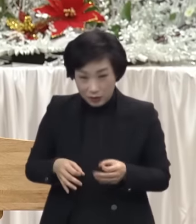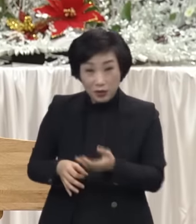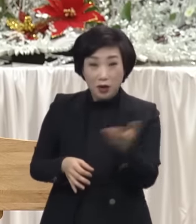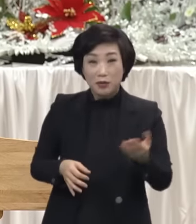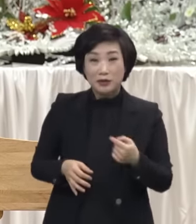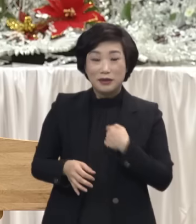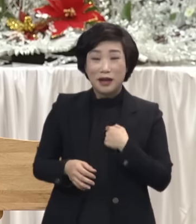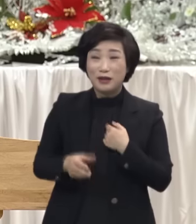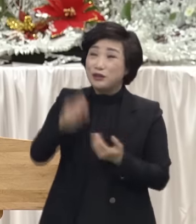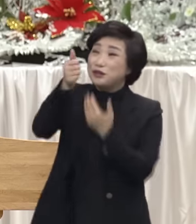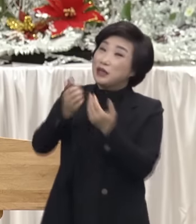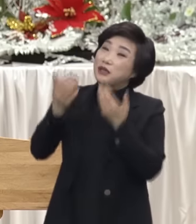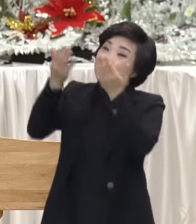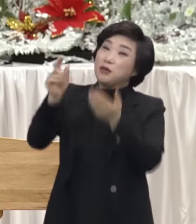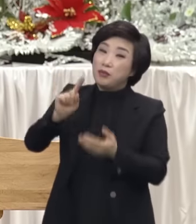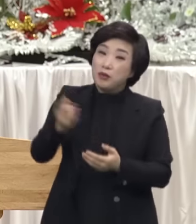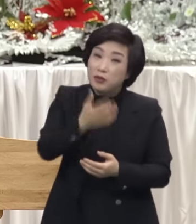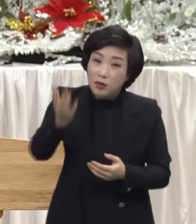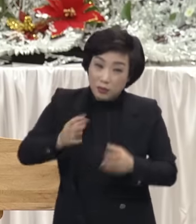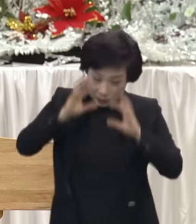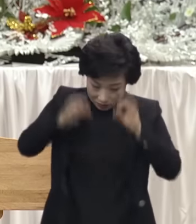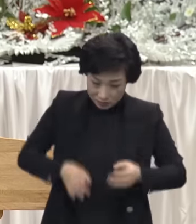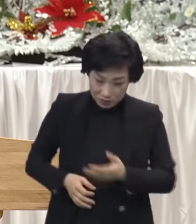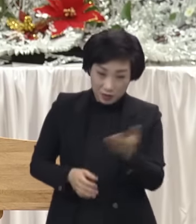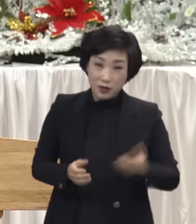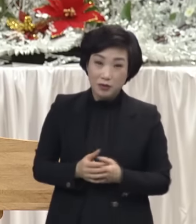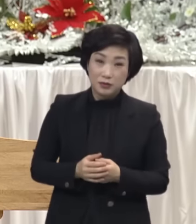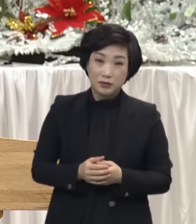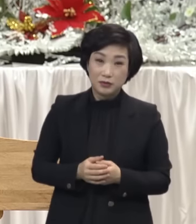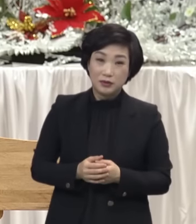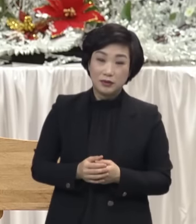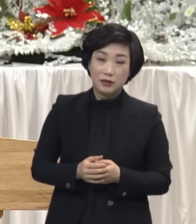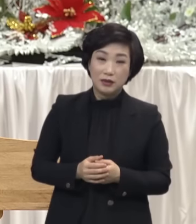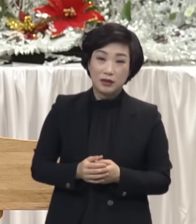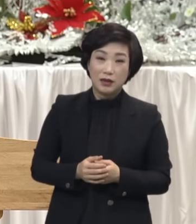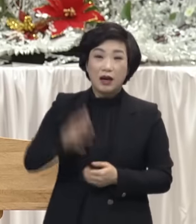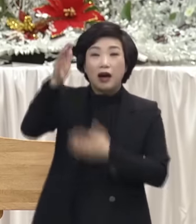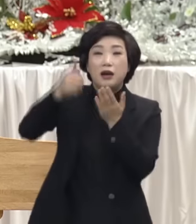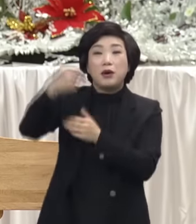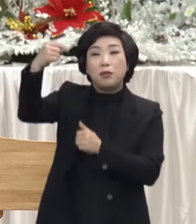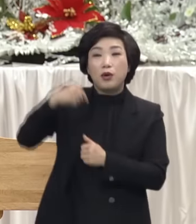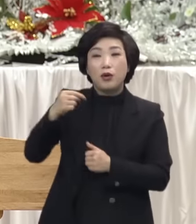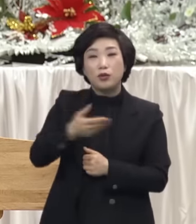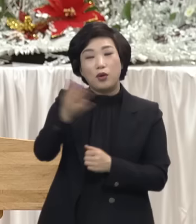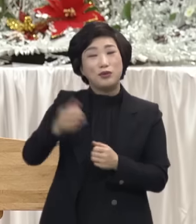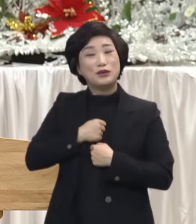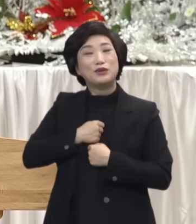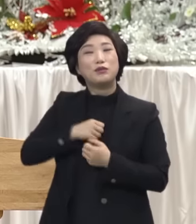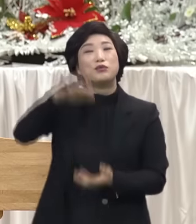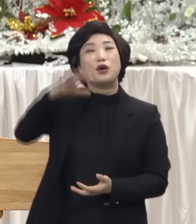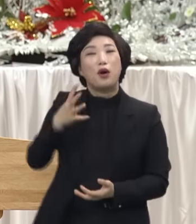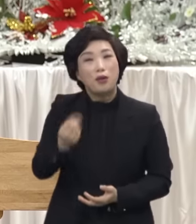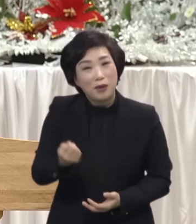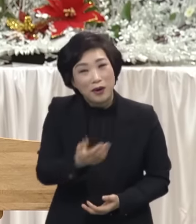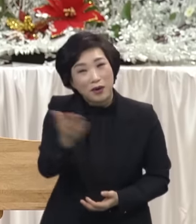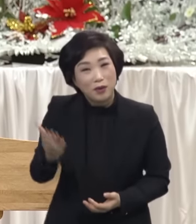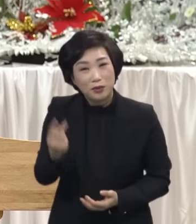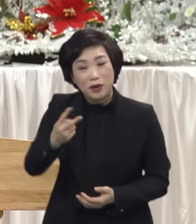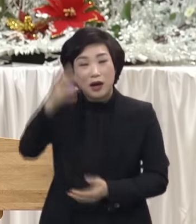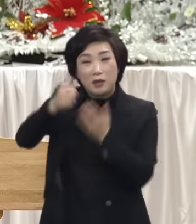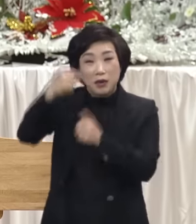뭘 주님께 드리고 살았는가? 하나님 명령하신 계명은 얼마나 지켰어요? 그